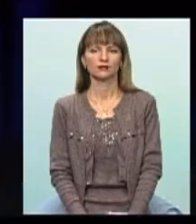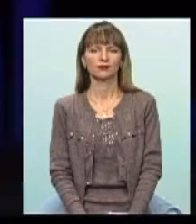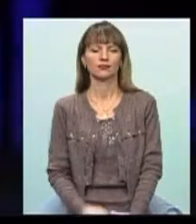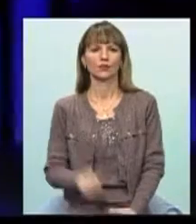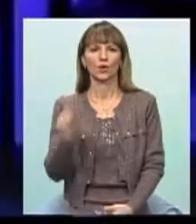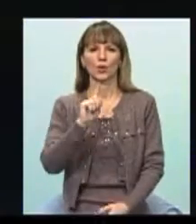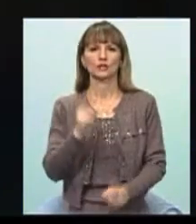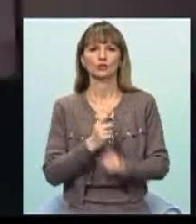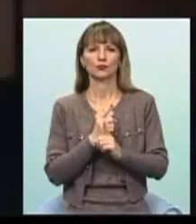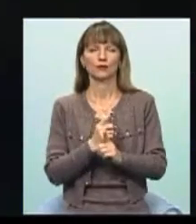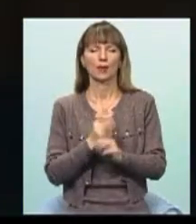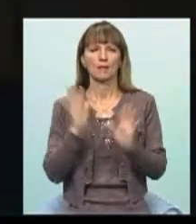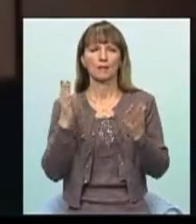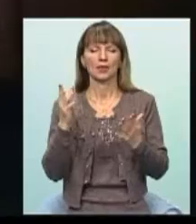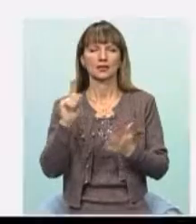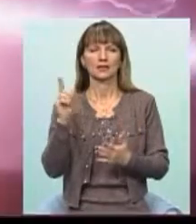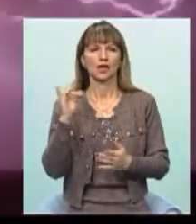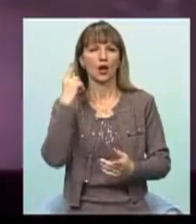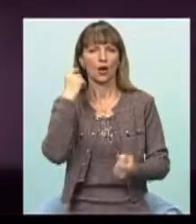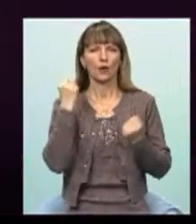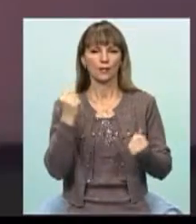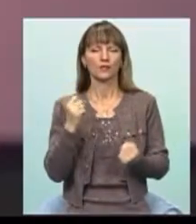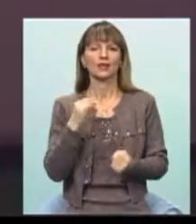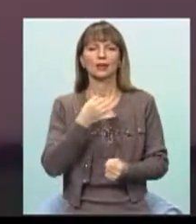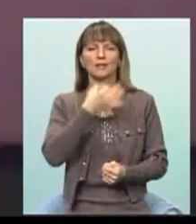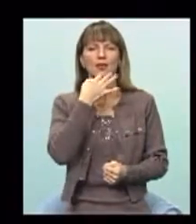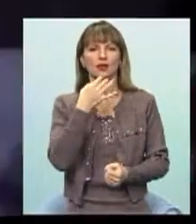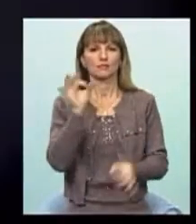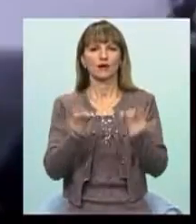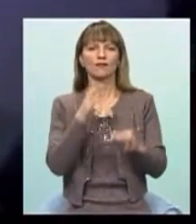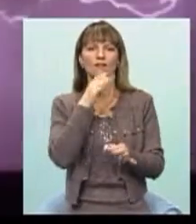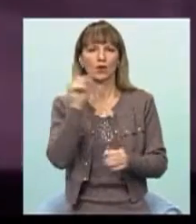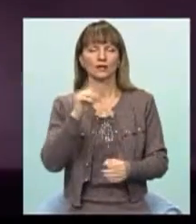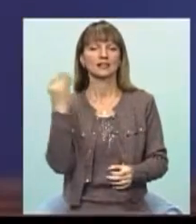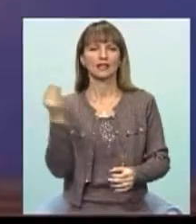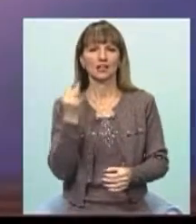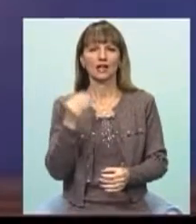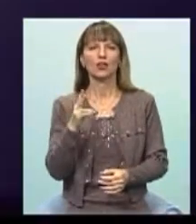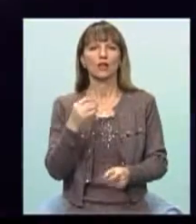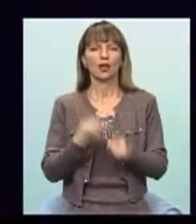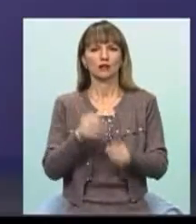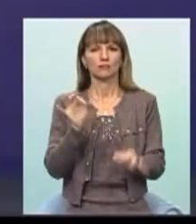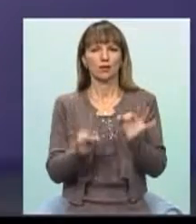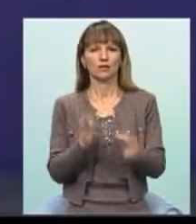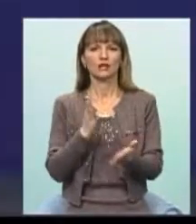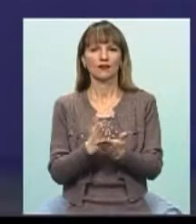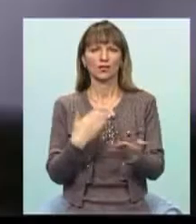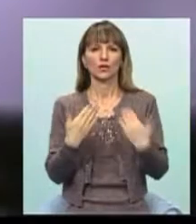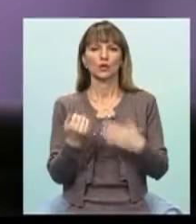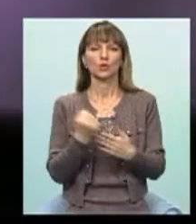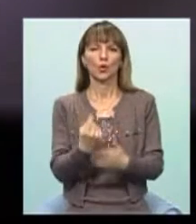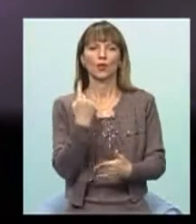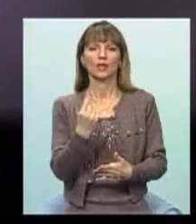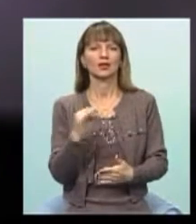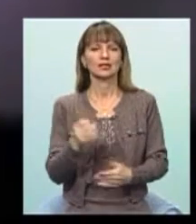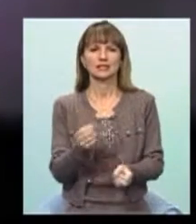Гроза супроводжується блискавкою та громом. І хоч милуватися природою під час грози дуже цікаво, проте це природні явище відноситься до одних